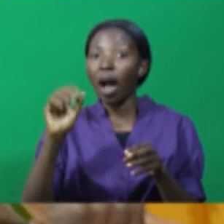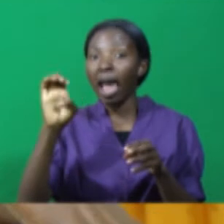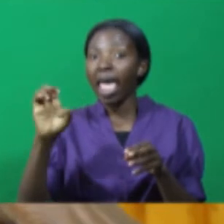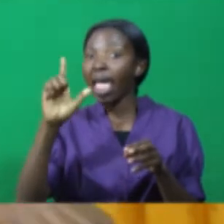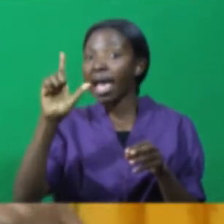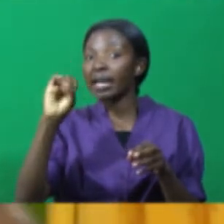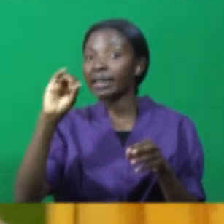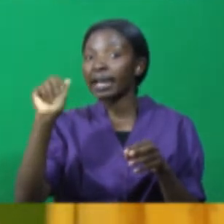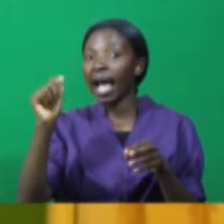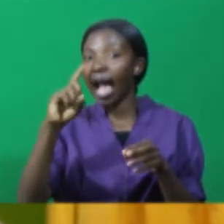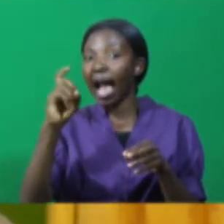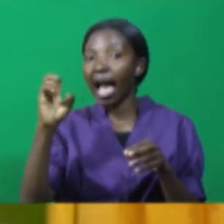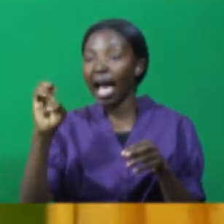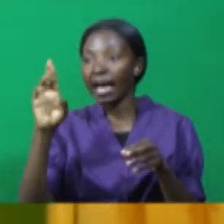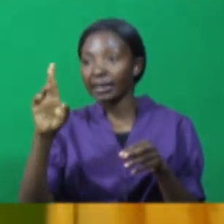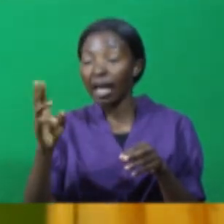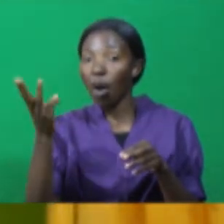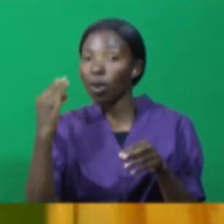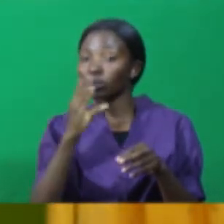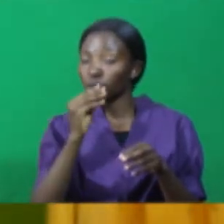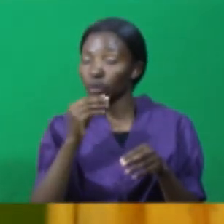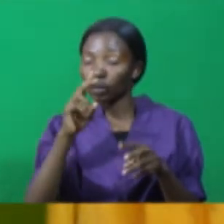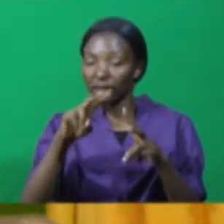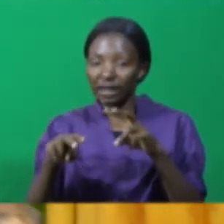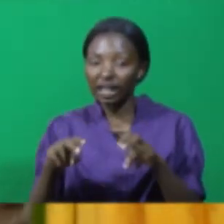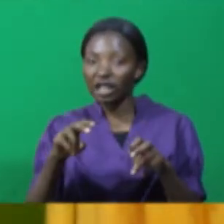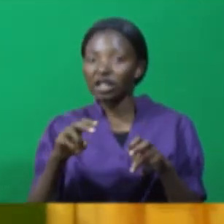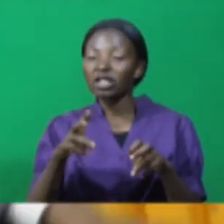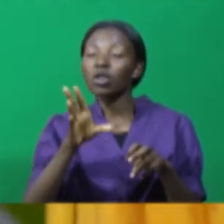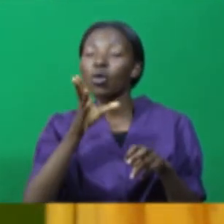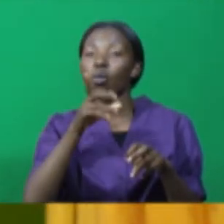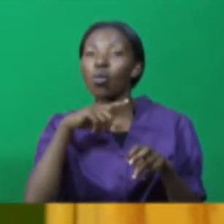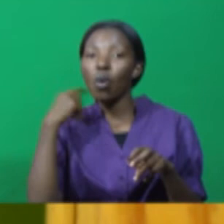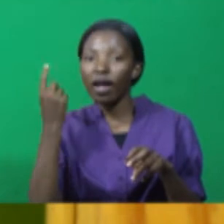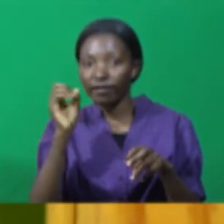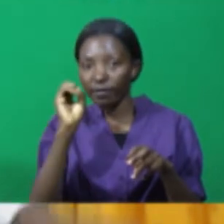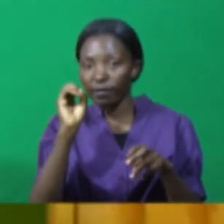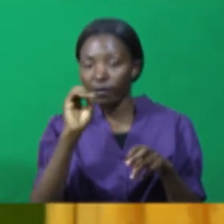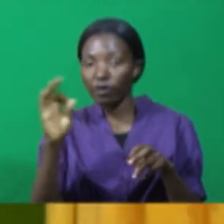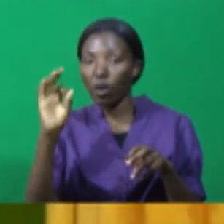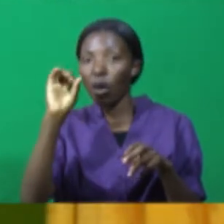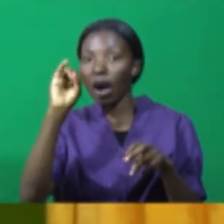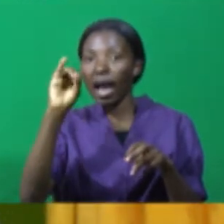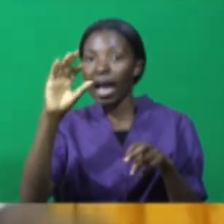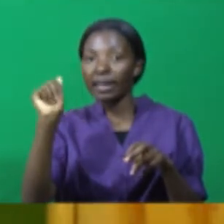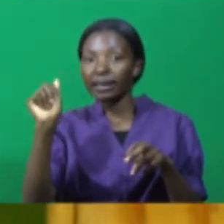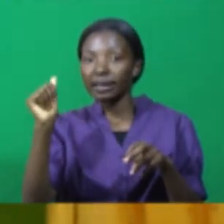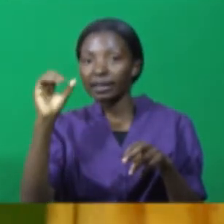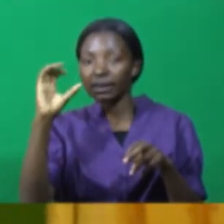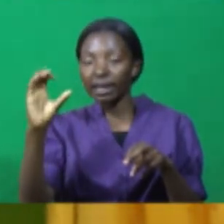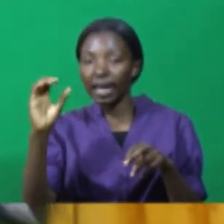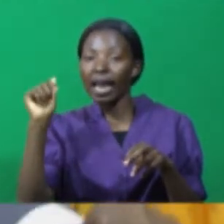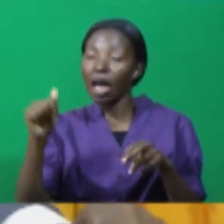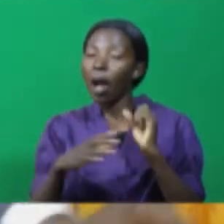Eriaza paakanzi anonotsvakira Isaac mukadzi. Uye Abraham anoti iye. Jehovha